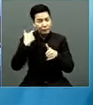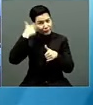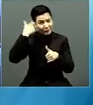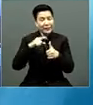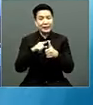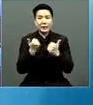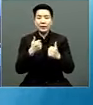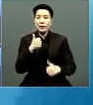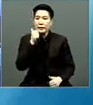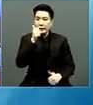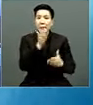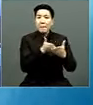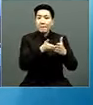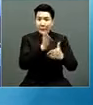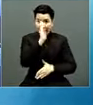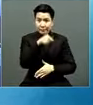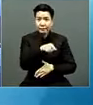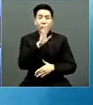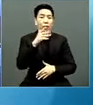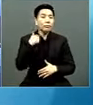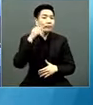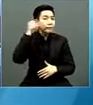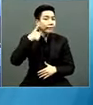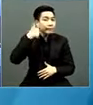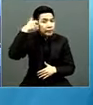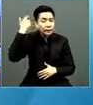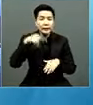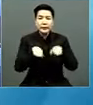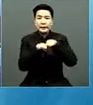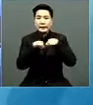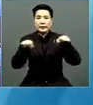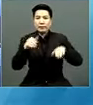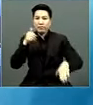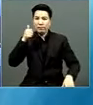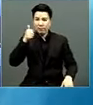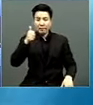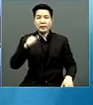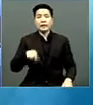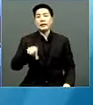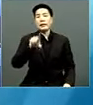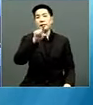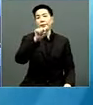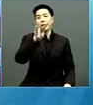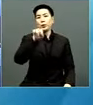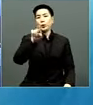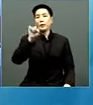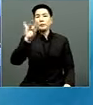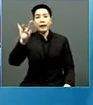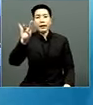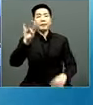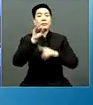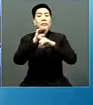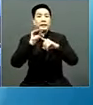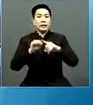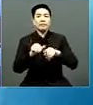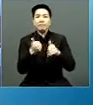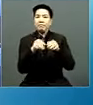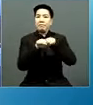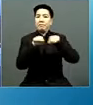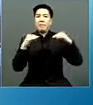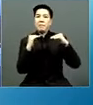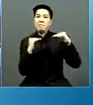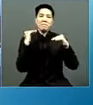วยเนี่ยดีเยี่ยมผ่านไปผ่านเกณฑ์มาตรฐานดีเยี่ยมเนี่ยถึง 27.18 นะครับแล้วก็ผ่าน